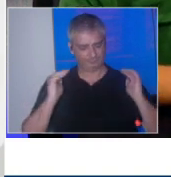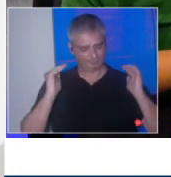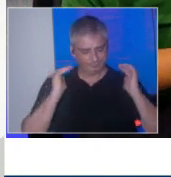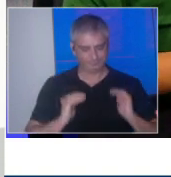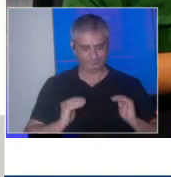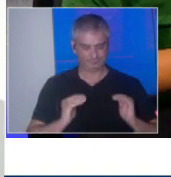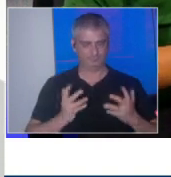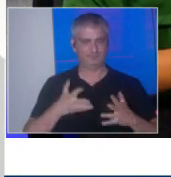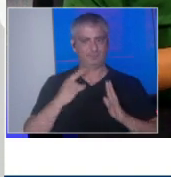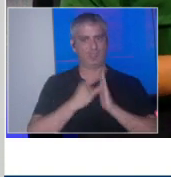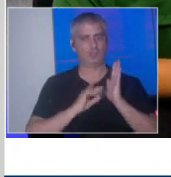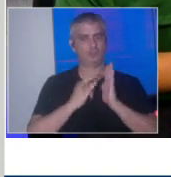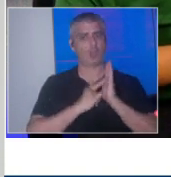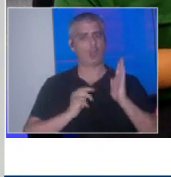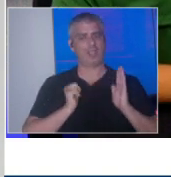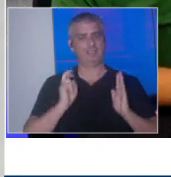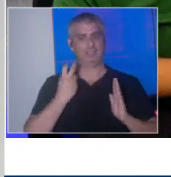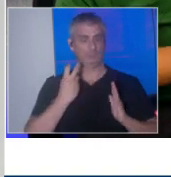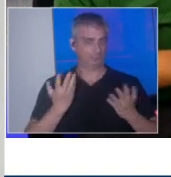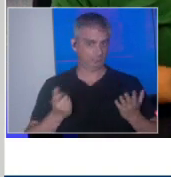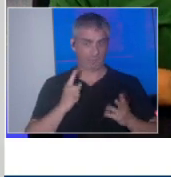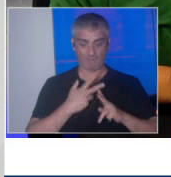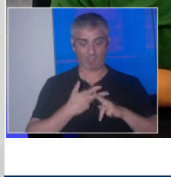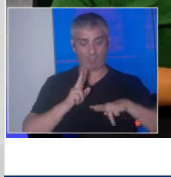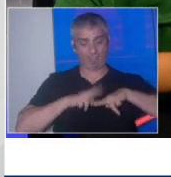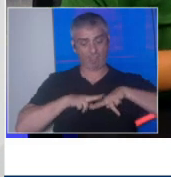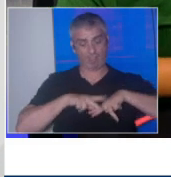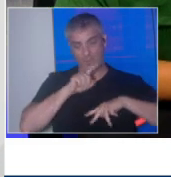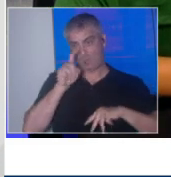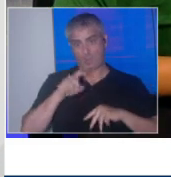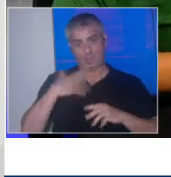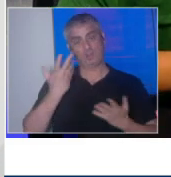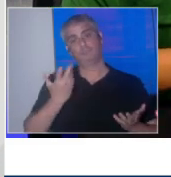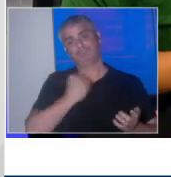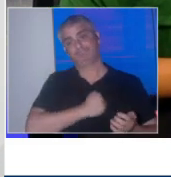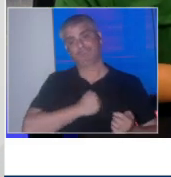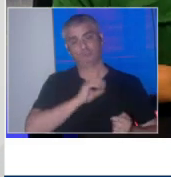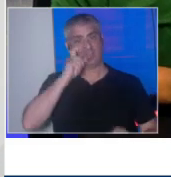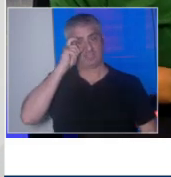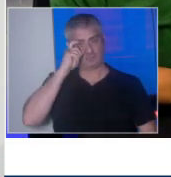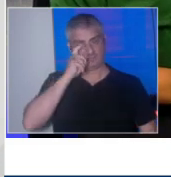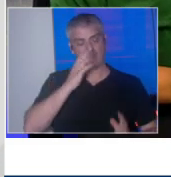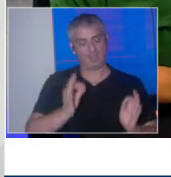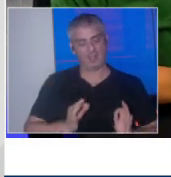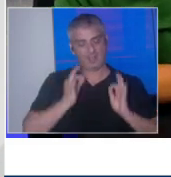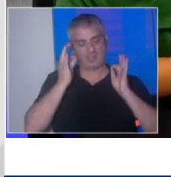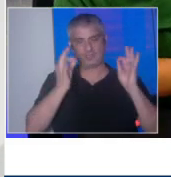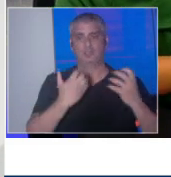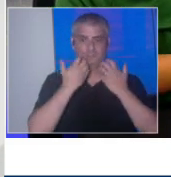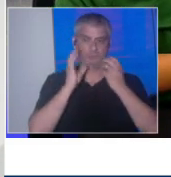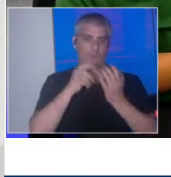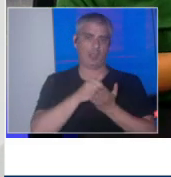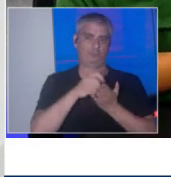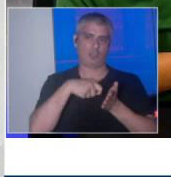מוקש החקיקה של חוק הגיוס מהשולחן, ורק אחר כך, אולי למגינת ליבו של יריב לוין, לדחות את הסיפור של